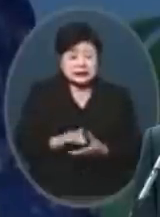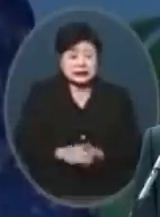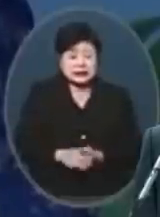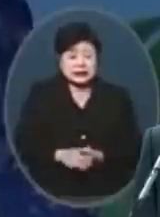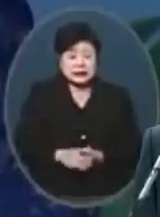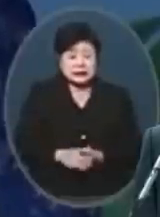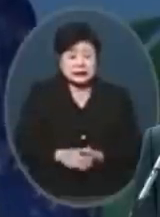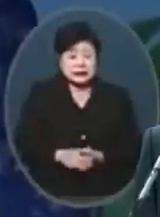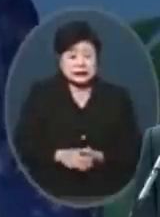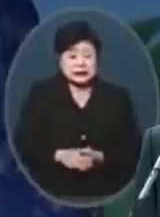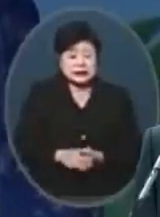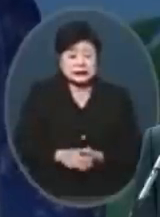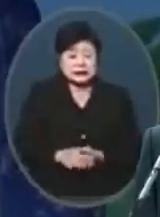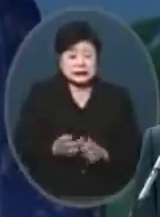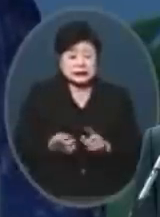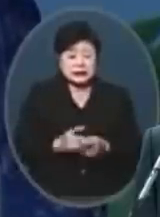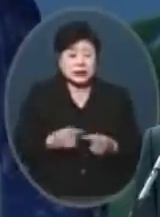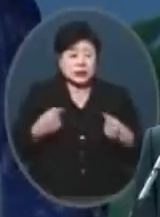옷을